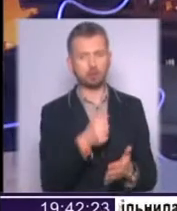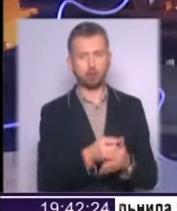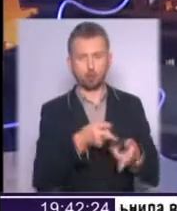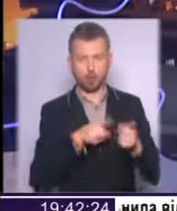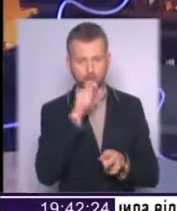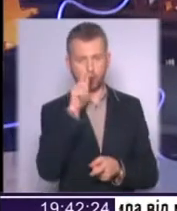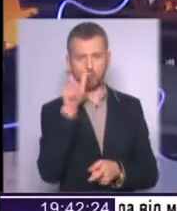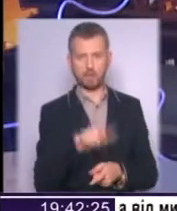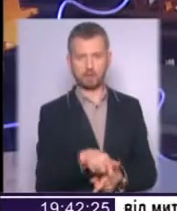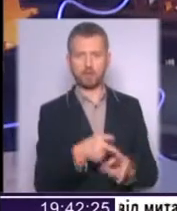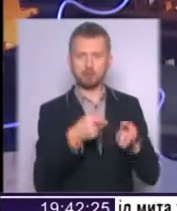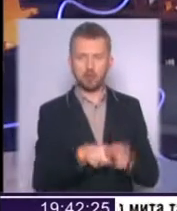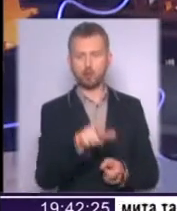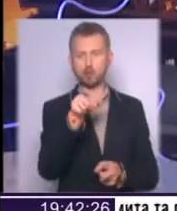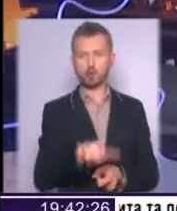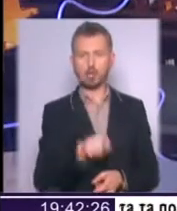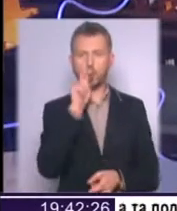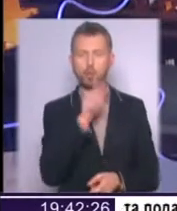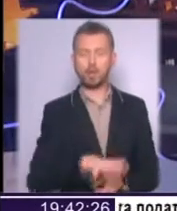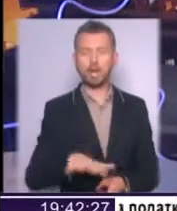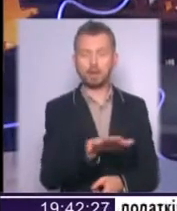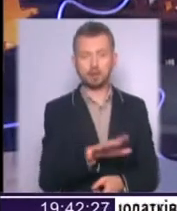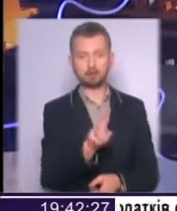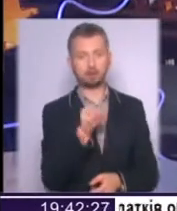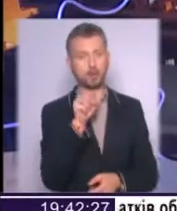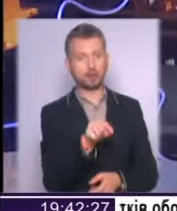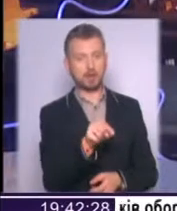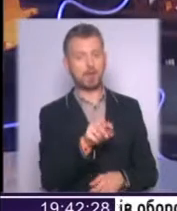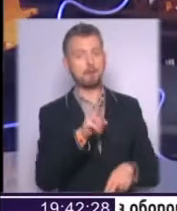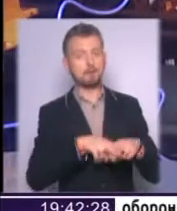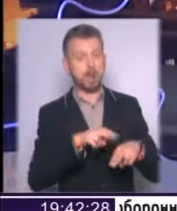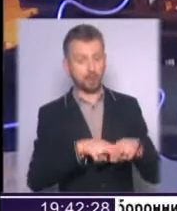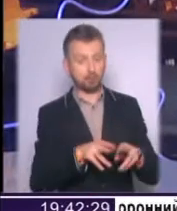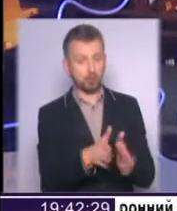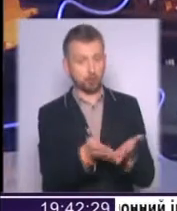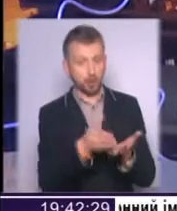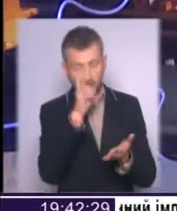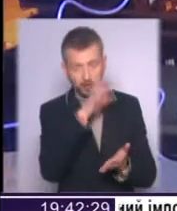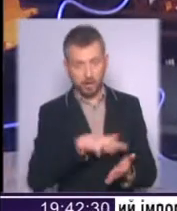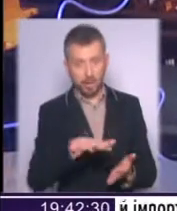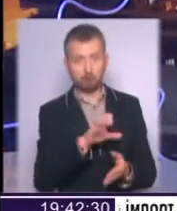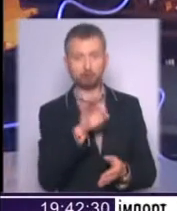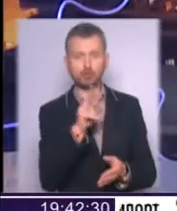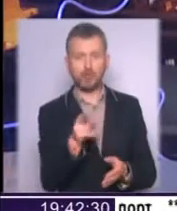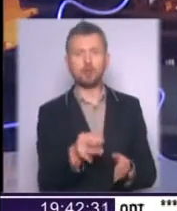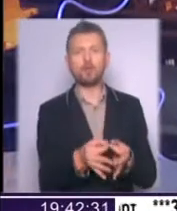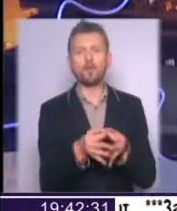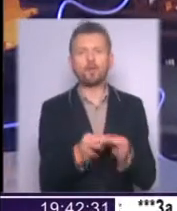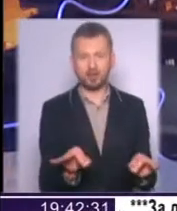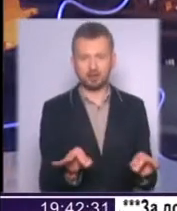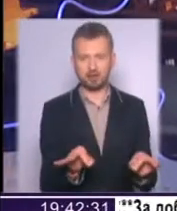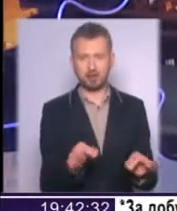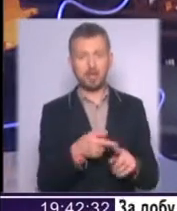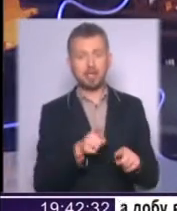українця, справжнього громадянина України, що цей паспорт в країні соціально вільно конвертований. Тобто